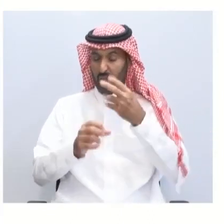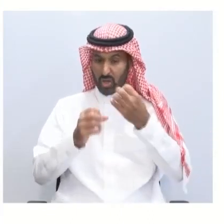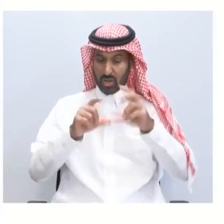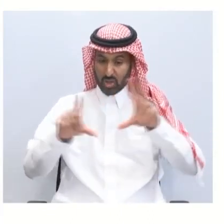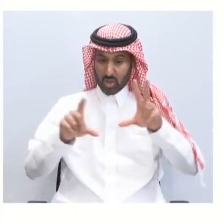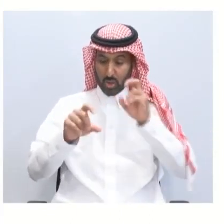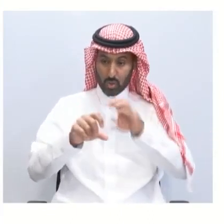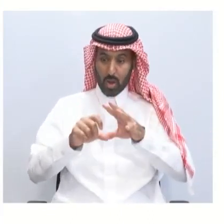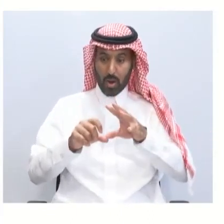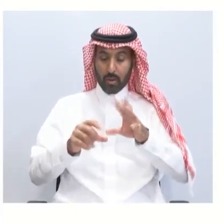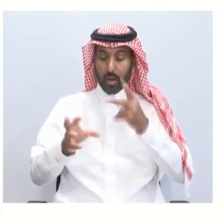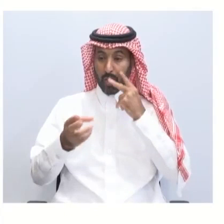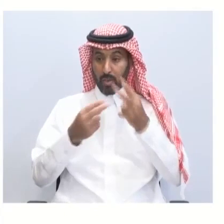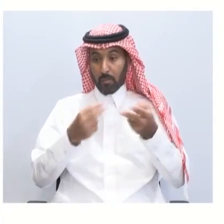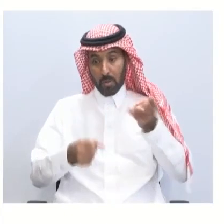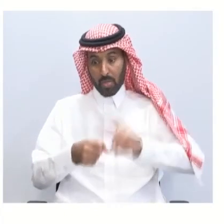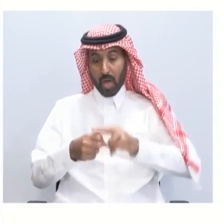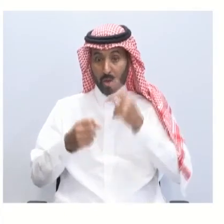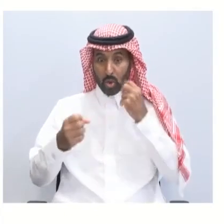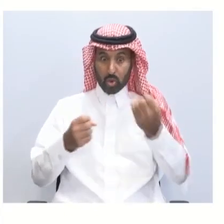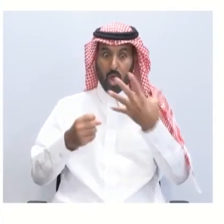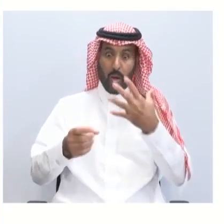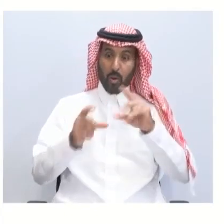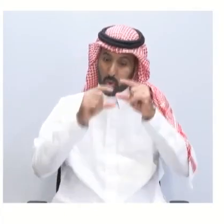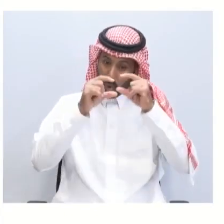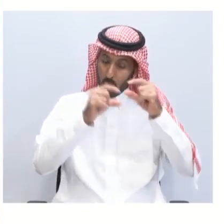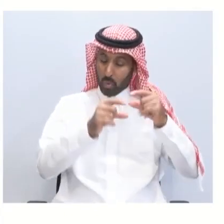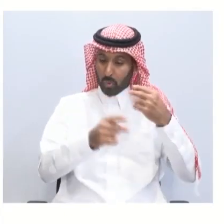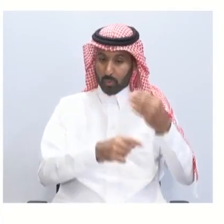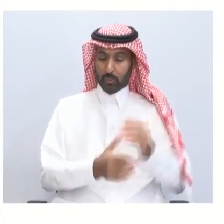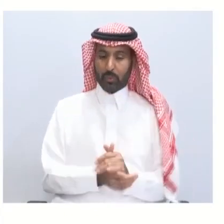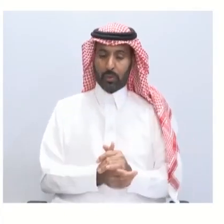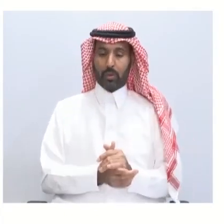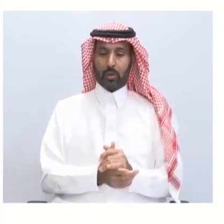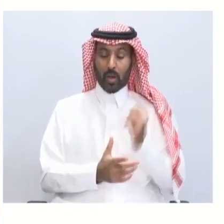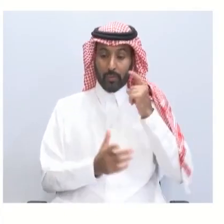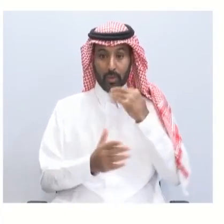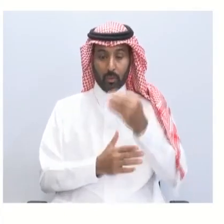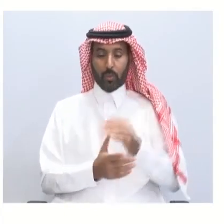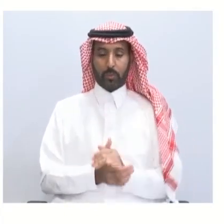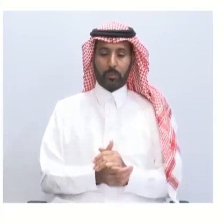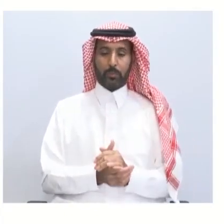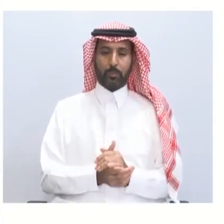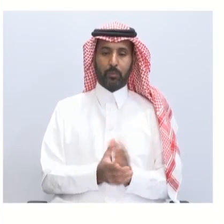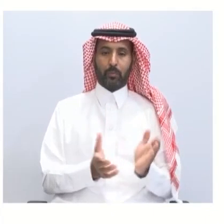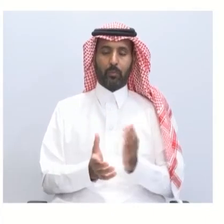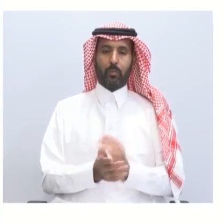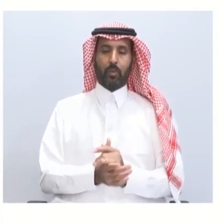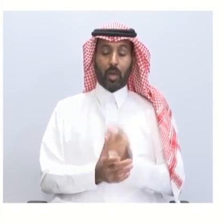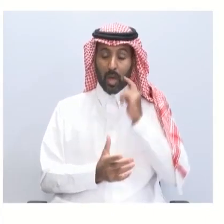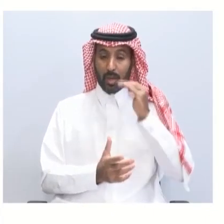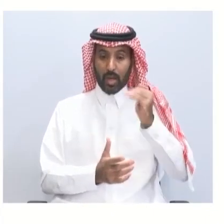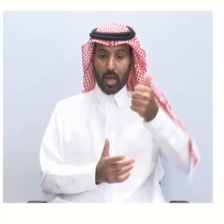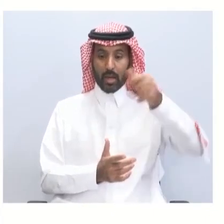هذا قف مره اخرى هل تتوقع ان